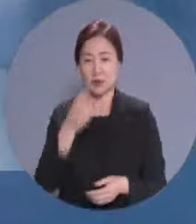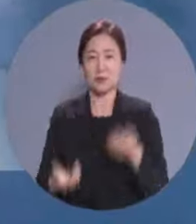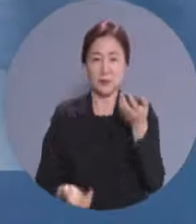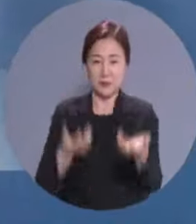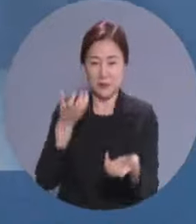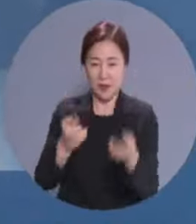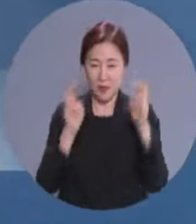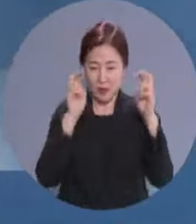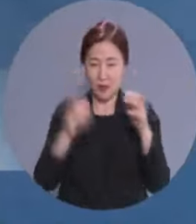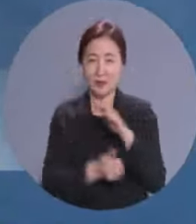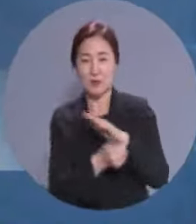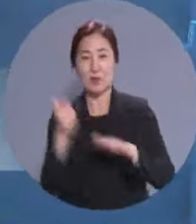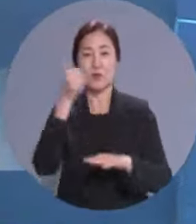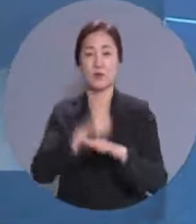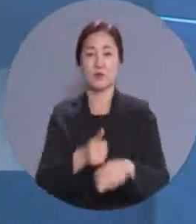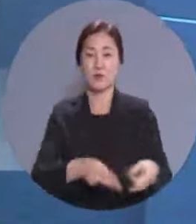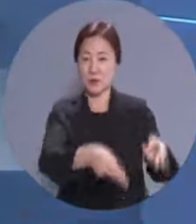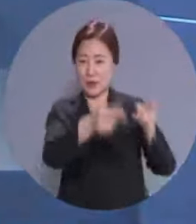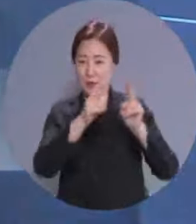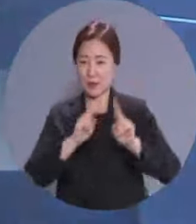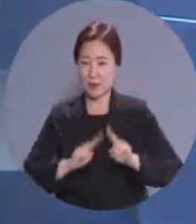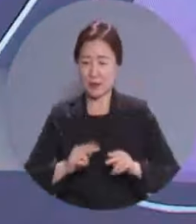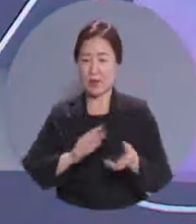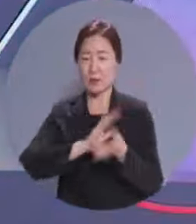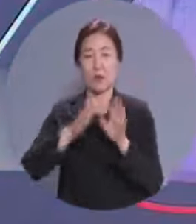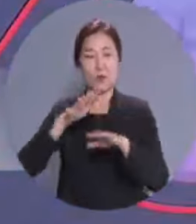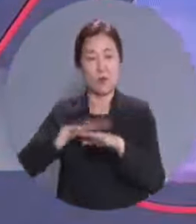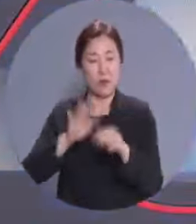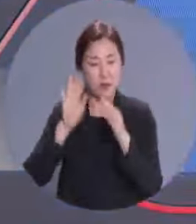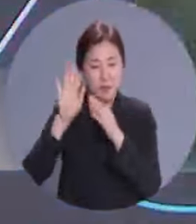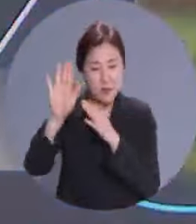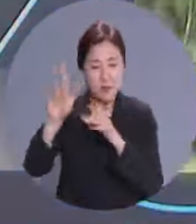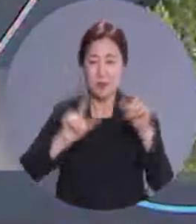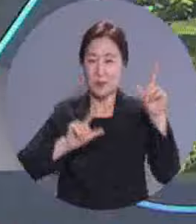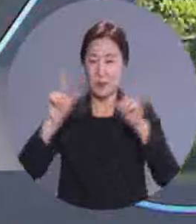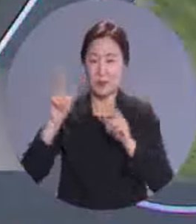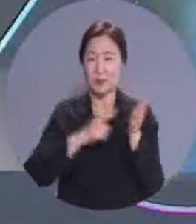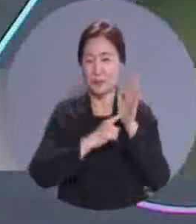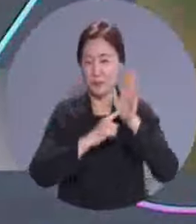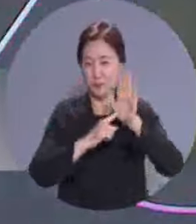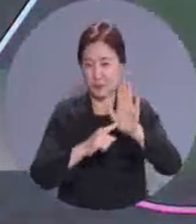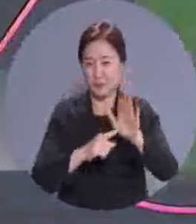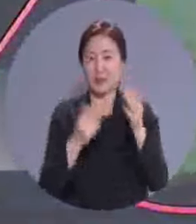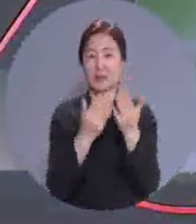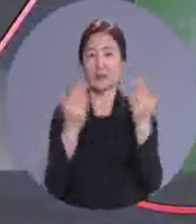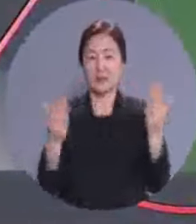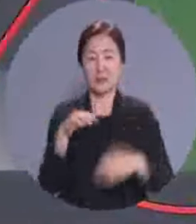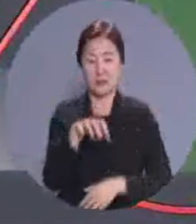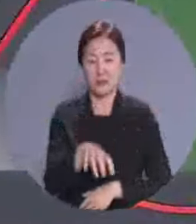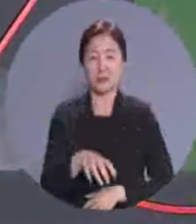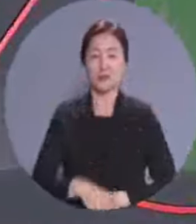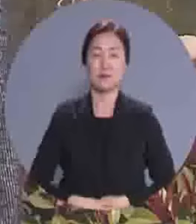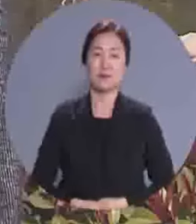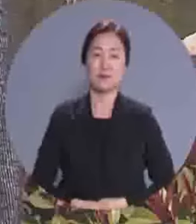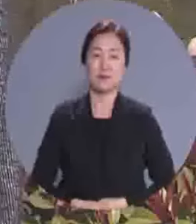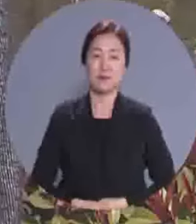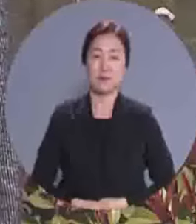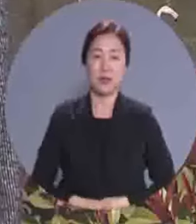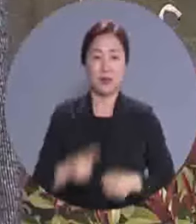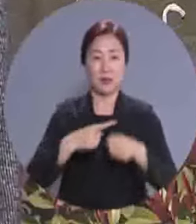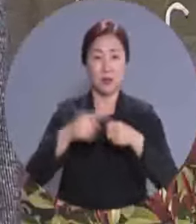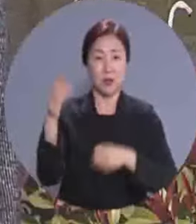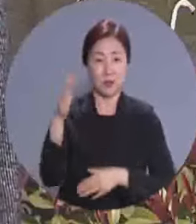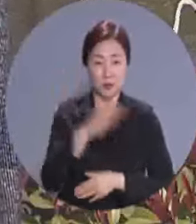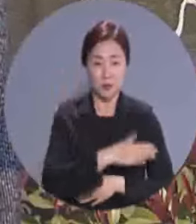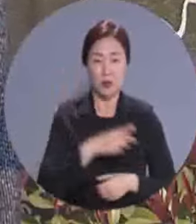기업들이 성공적으로 연계돼 정원문화도시의 미래를 보여줄 수 있는 새로운 전시장이 될 것으로 전망됩니다. 내년부터